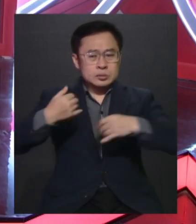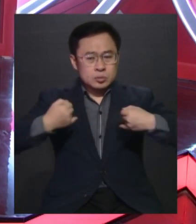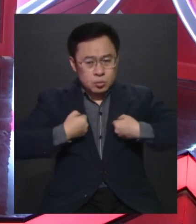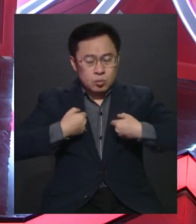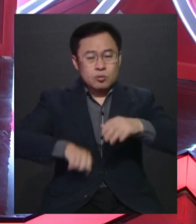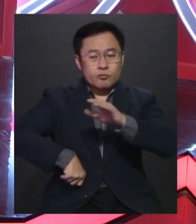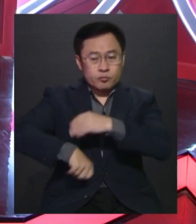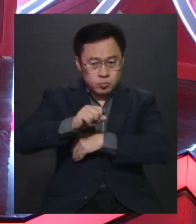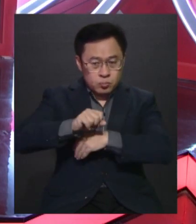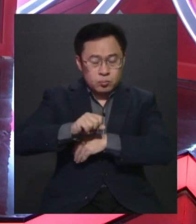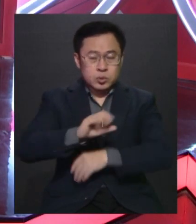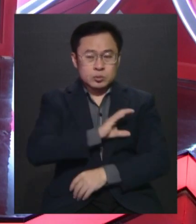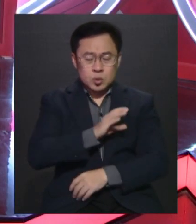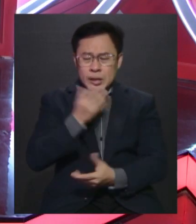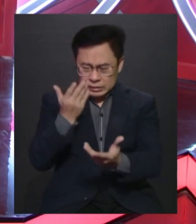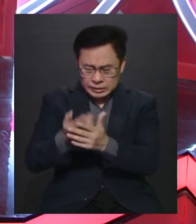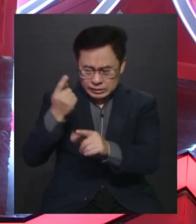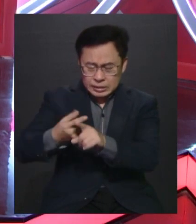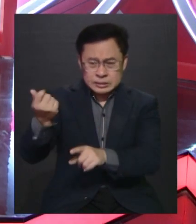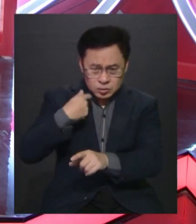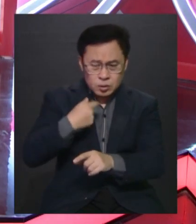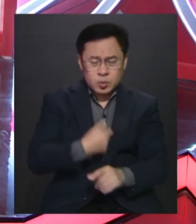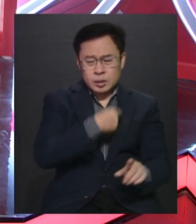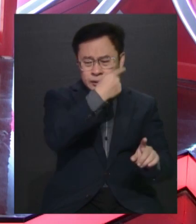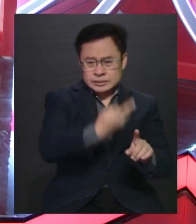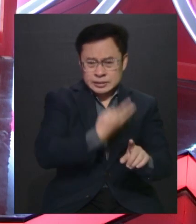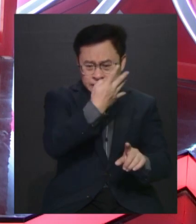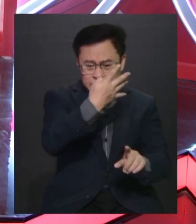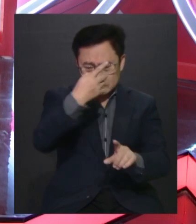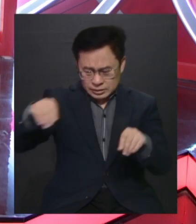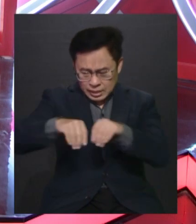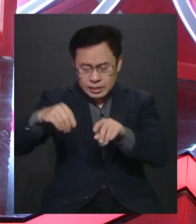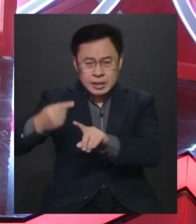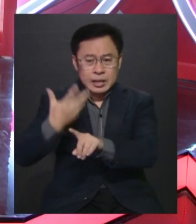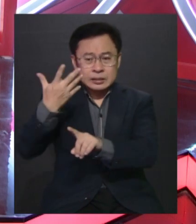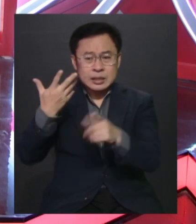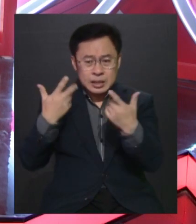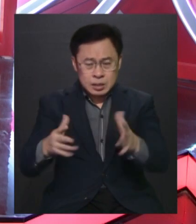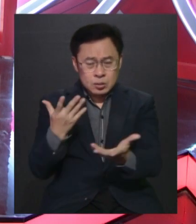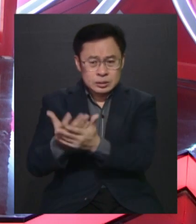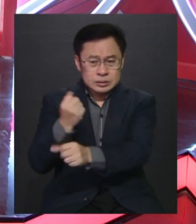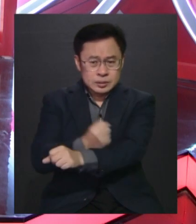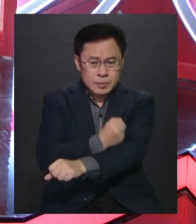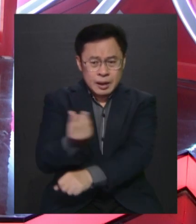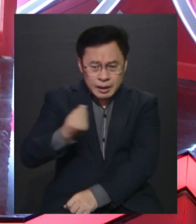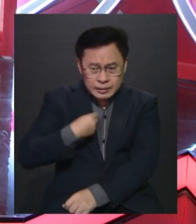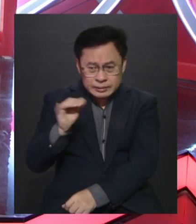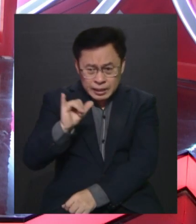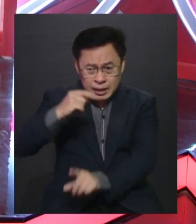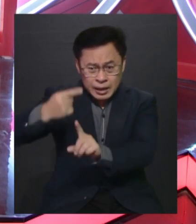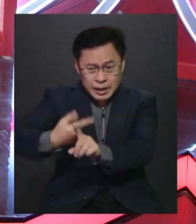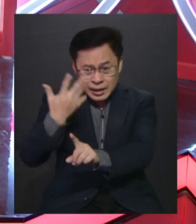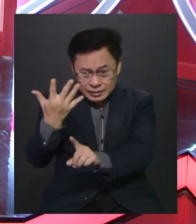จะครบ5เดือนแล้วนะในการที ่ นักเตะยังไม่ได้เงินนั่นเองก็ต้องตามกันต่อว่าจะมีการเคลียร์หนี้ตรง